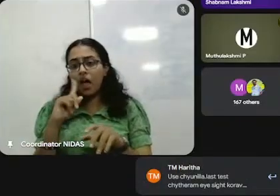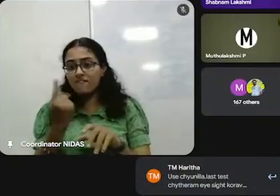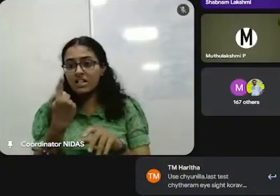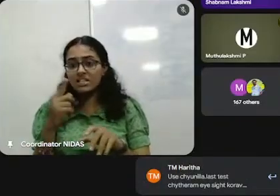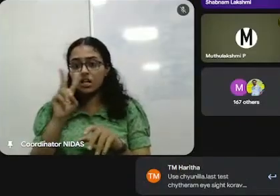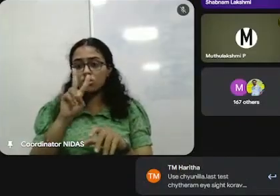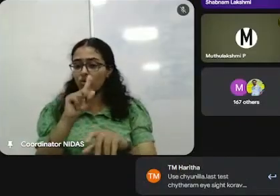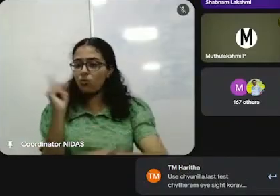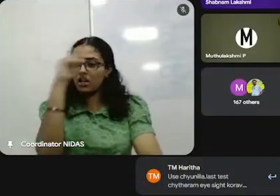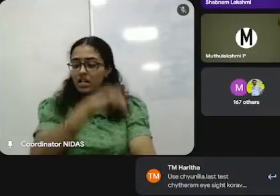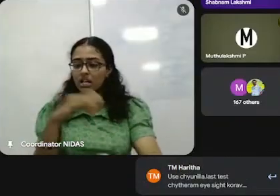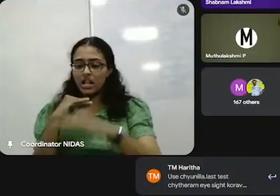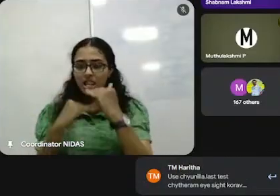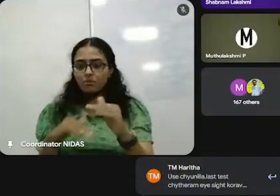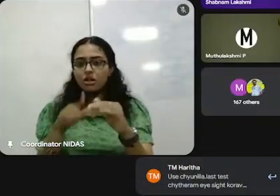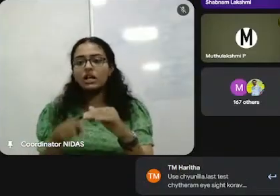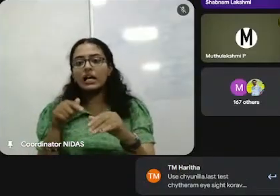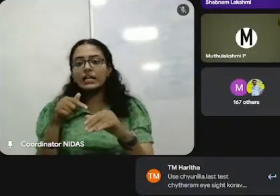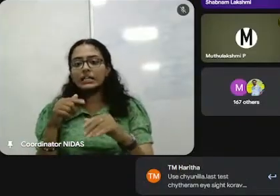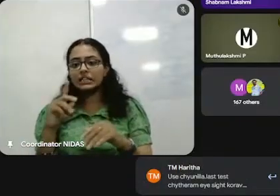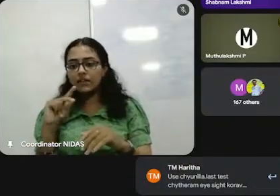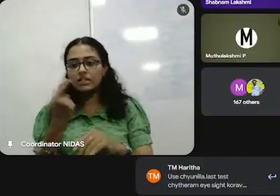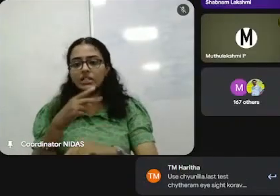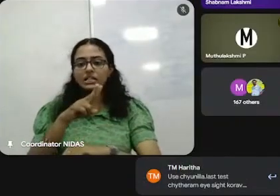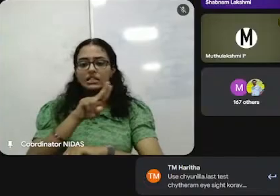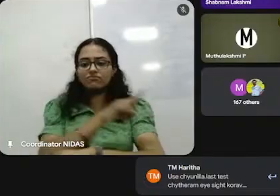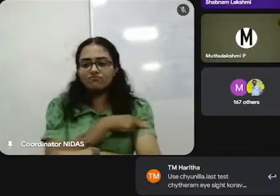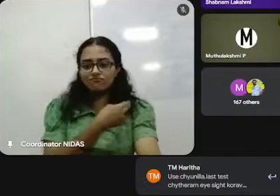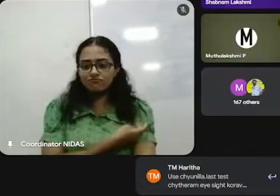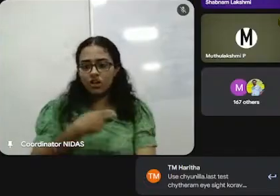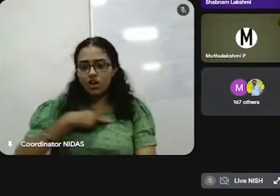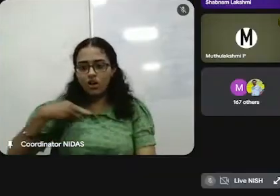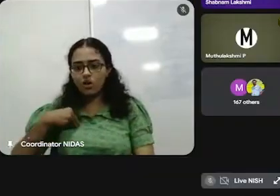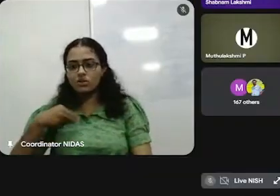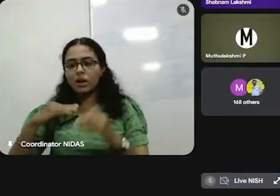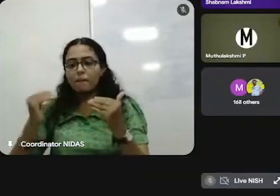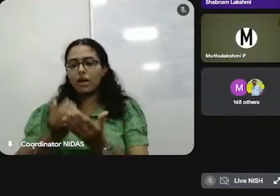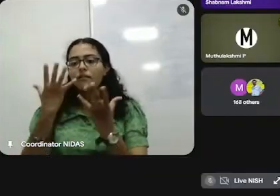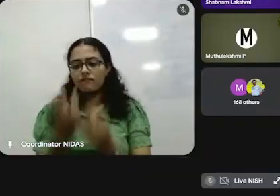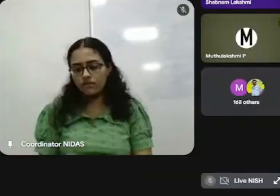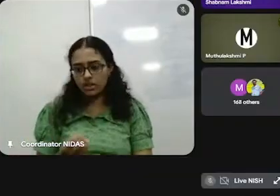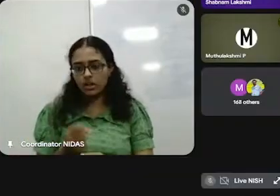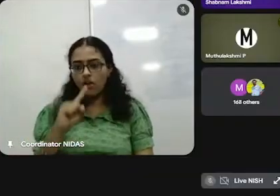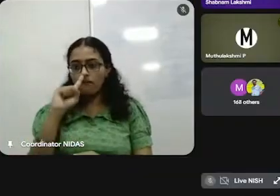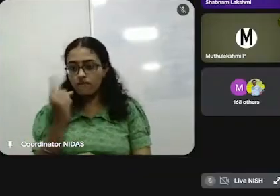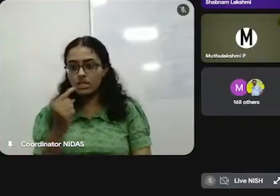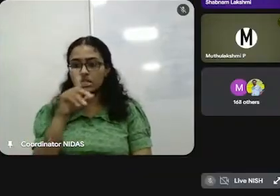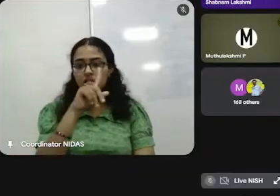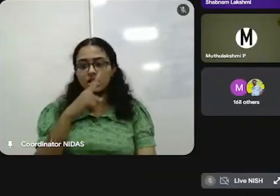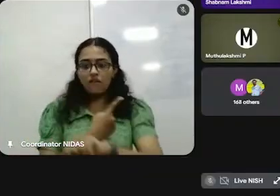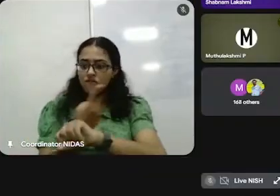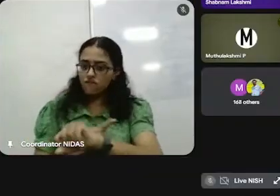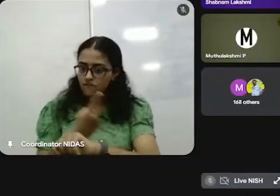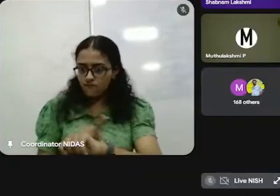24 മണിക്കൂർ, ആദ്യത്തെ ഒരു ദിവസം ട്രീറ്റ്മെന്റ് കൊടുക്കുക എന്നുള്ളത് വളരെ പ്രധാനമാണ്. അതുപോലെ തന്നെ ആദ്യത്തെ 1 hour, അതായത്